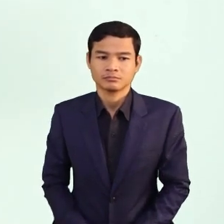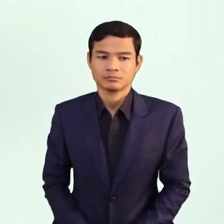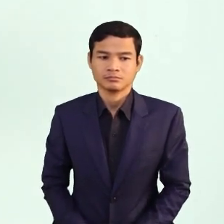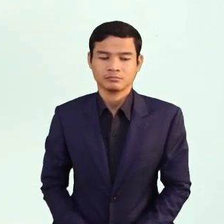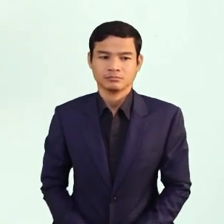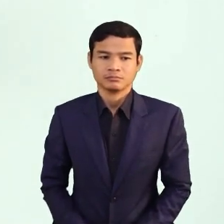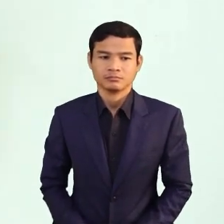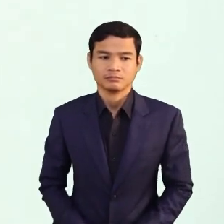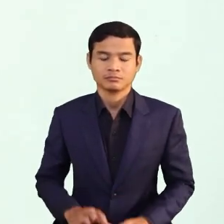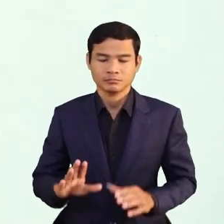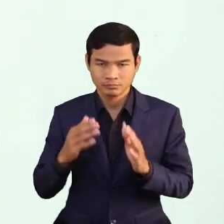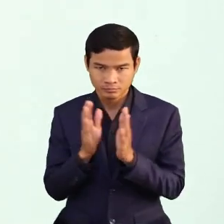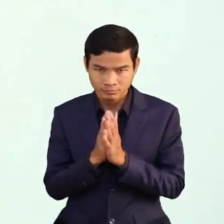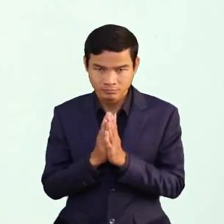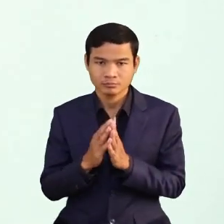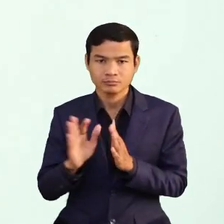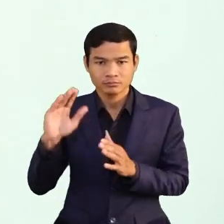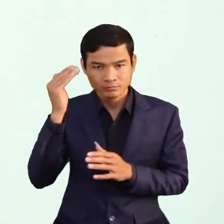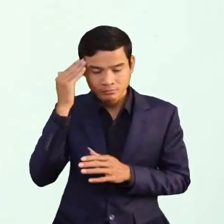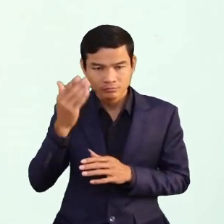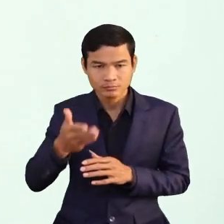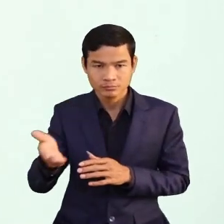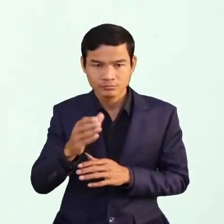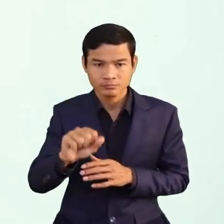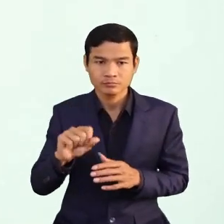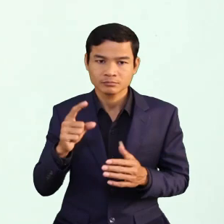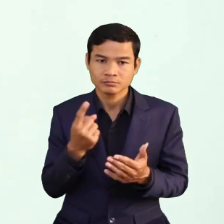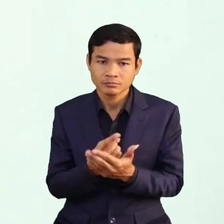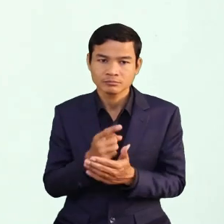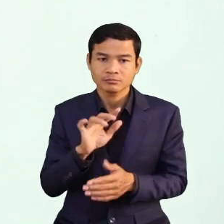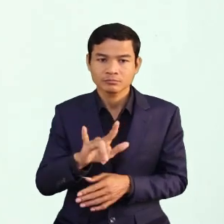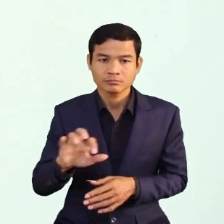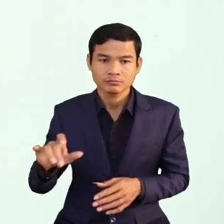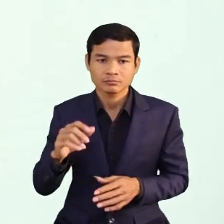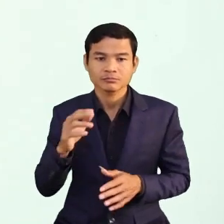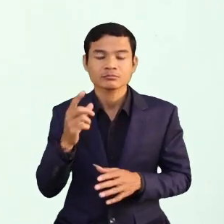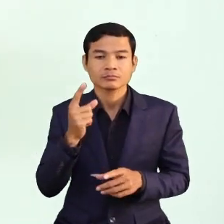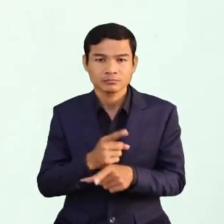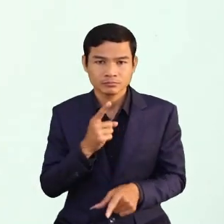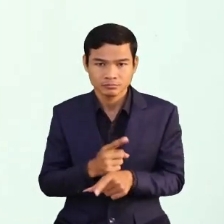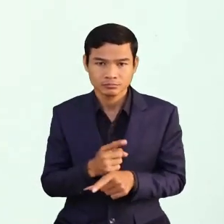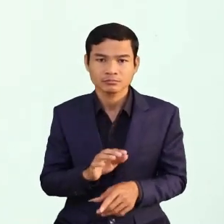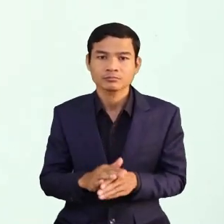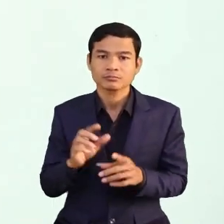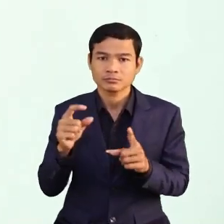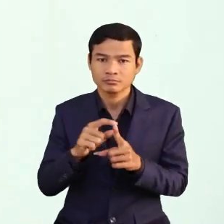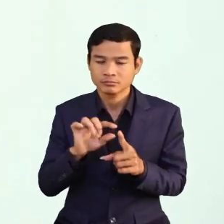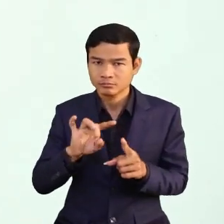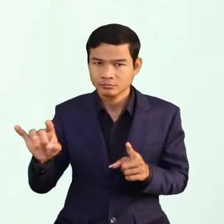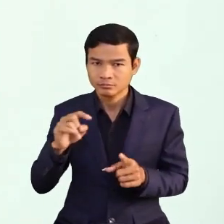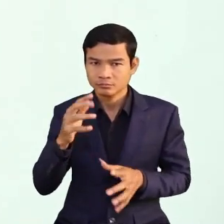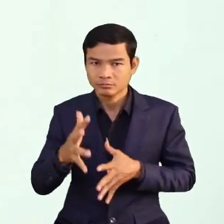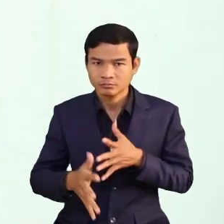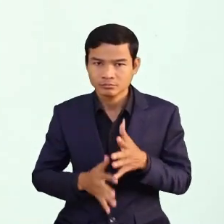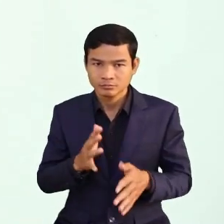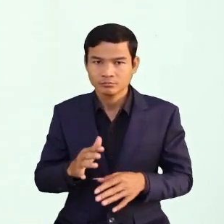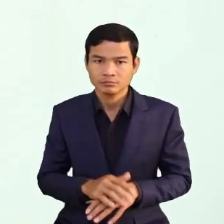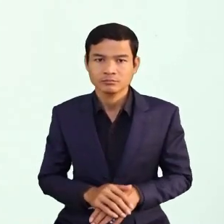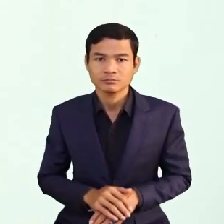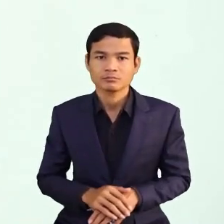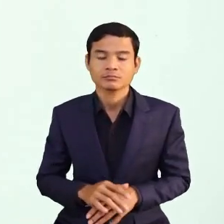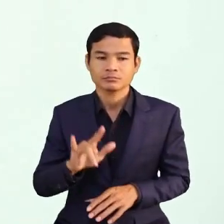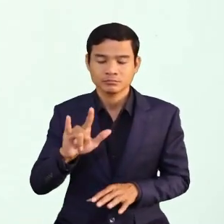ចាអរគុណសង្ឃឹមថាកូនប្រកបជាបានចូលរួមផ្សំប្រកបត្រឹមត្រូវណាព្យាង្គនេះគឺអានថា